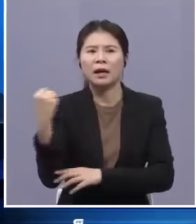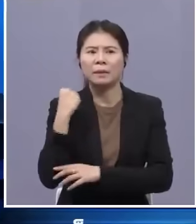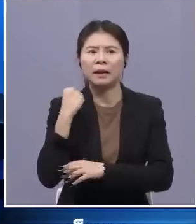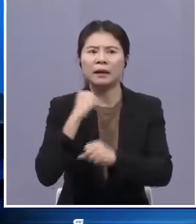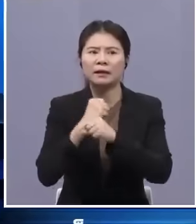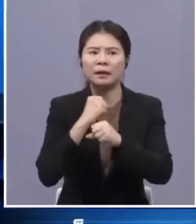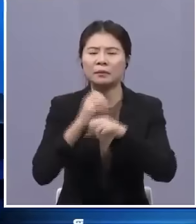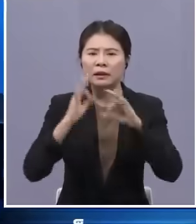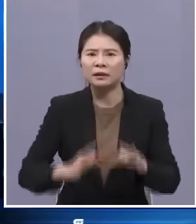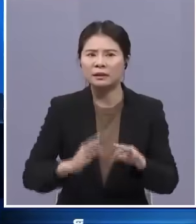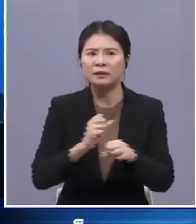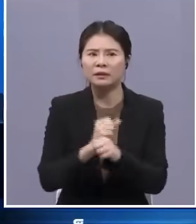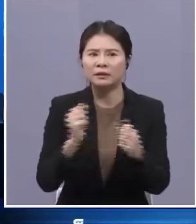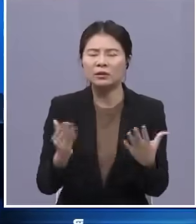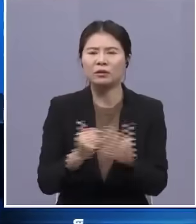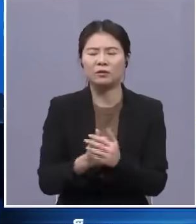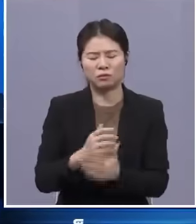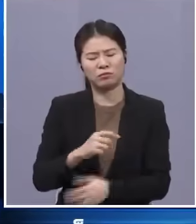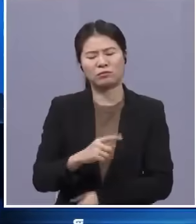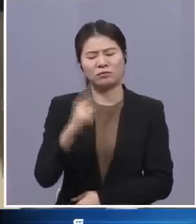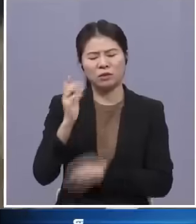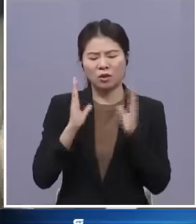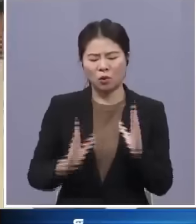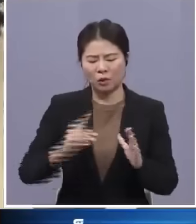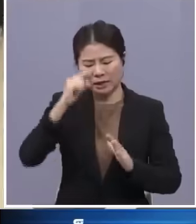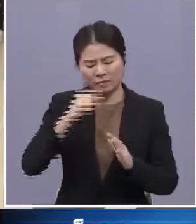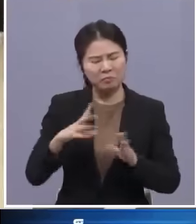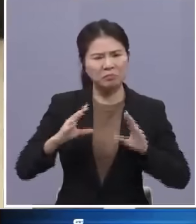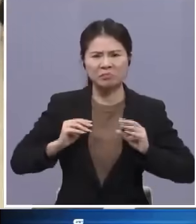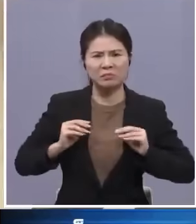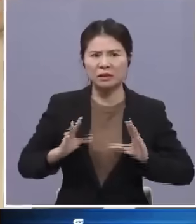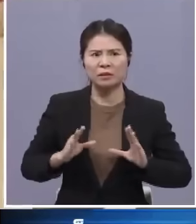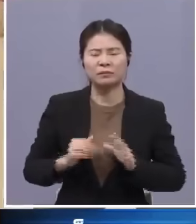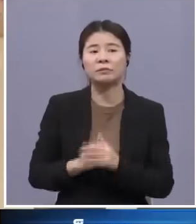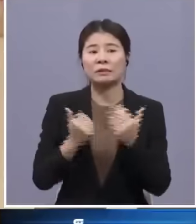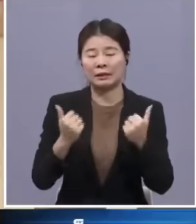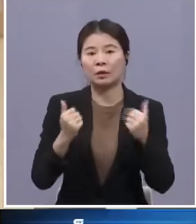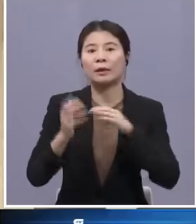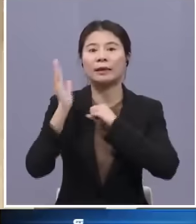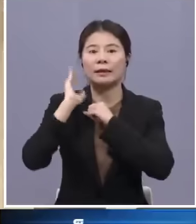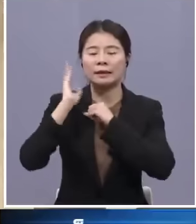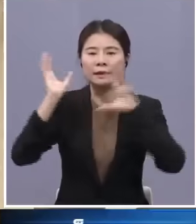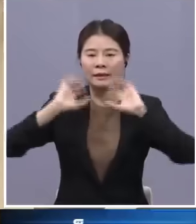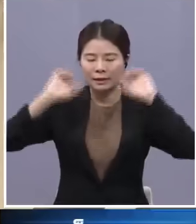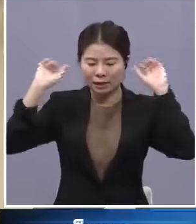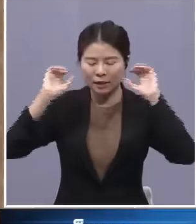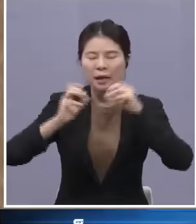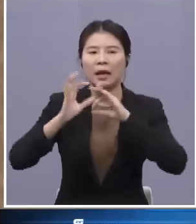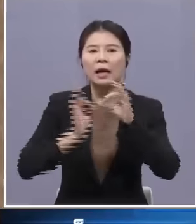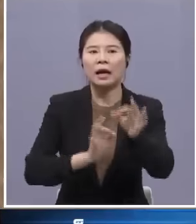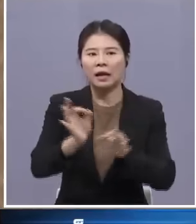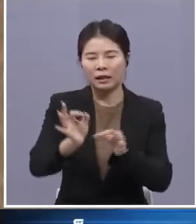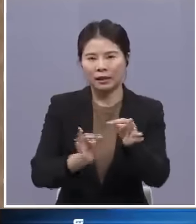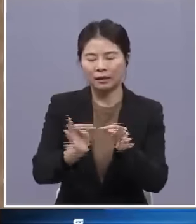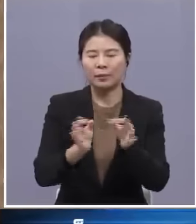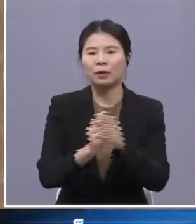เรื่องนี้พอกระจายออกไปคนเริ่มไม่เห็นด้วยล่าสุดโฆษกรัฐบาลออกมาชี้แจงทันควันฮะย้ำว่าข่าวที่จะให้